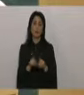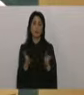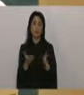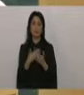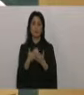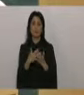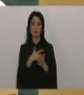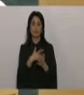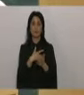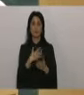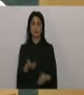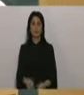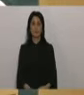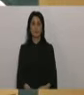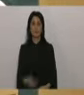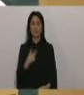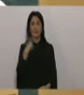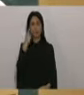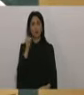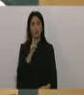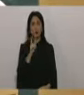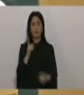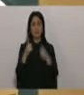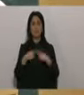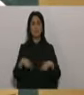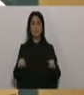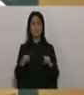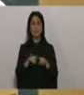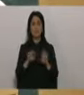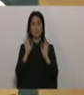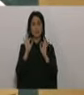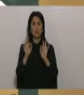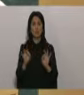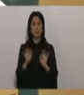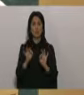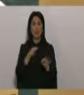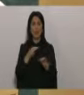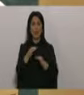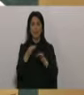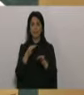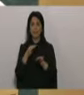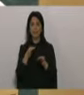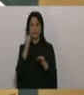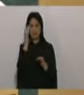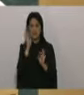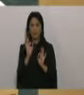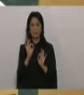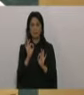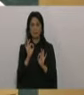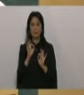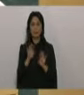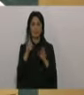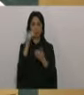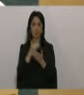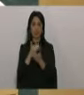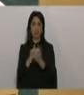100-ა დაახლოებით და ჩვენ ვფიქრობთ, რომ საზოგადოების ადეკვატური რეაქცია არის ის